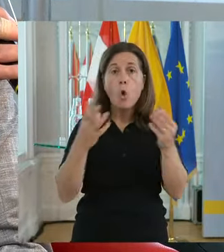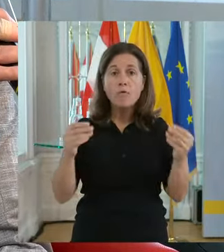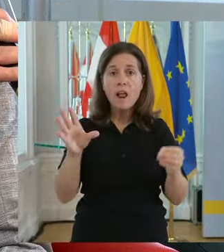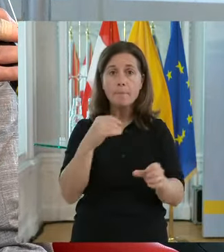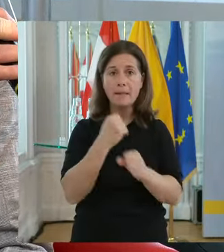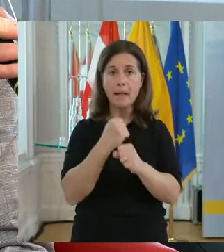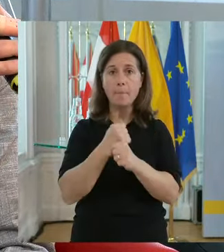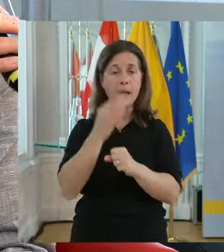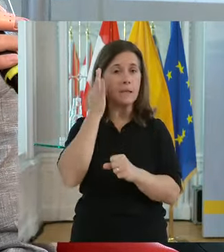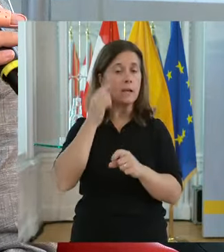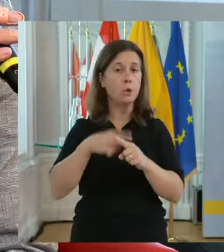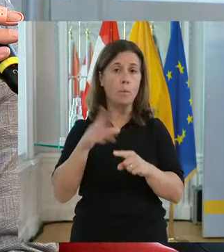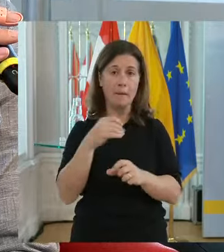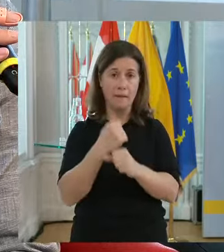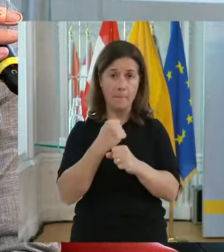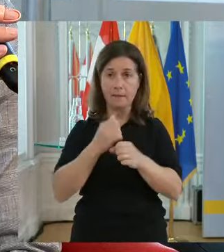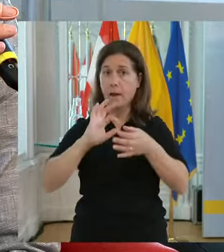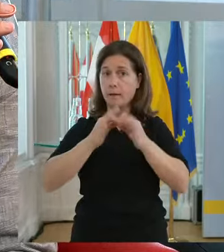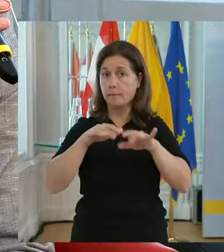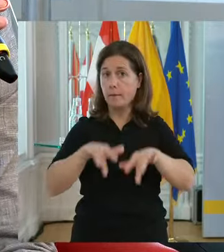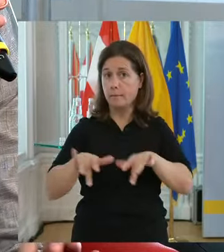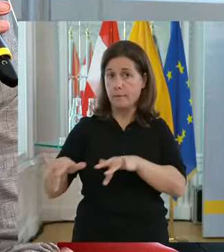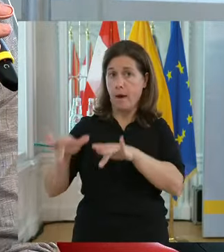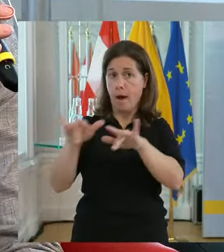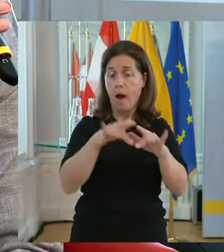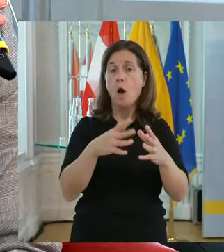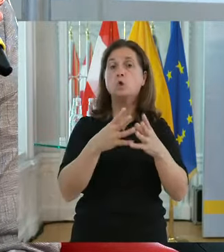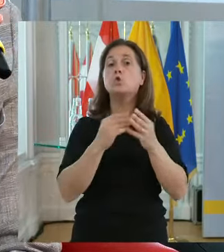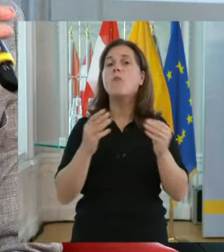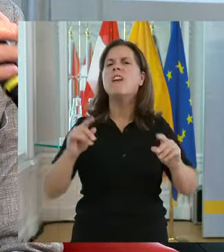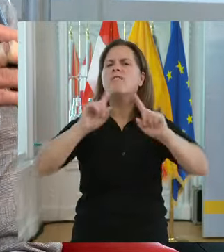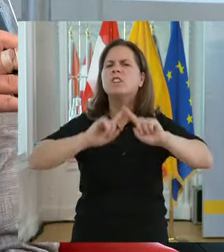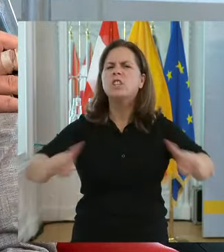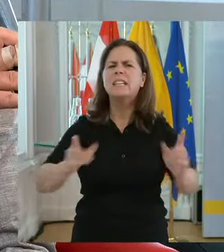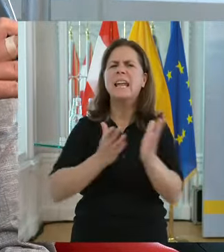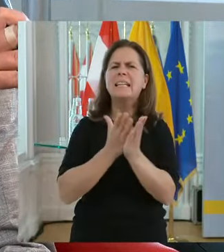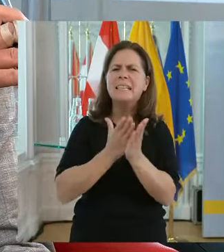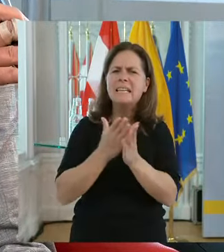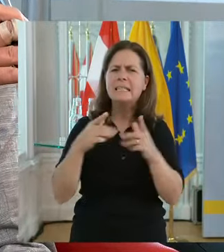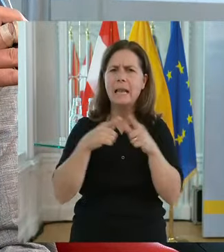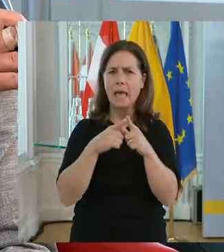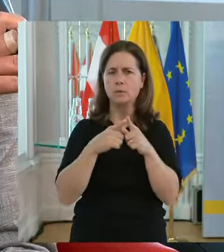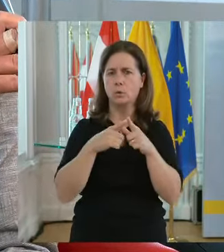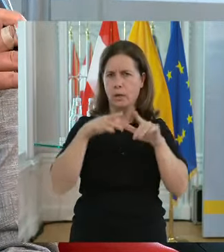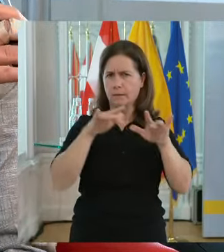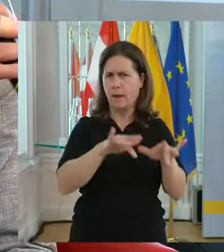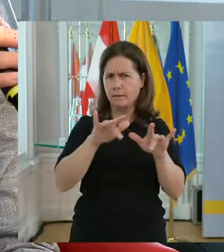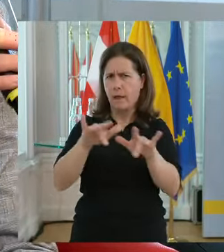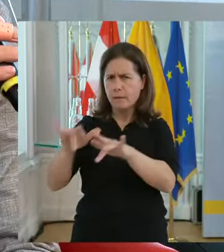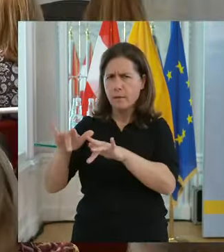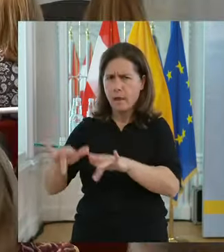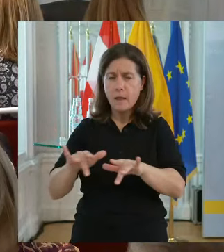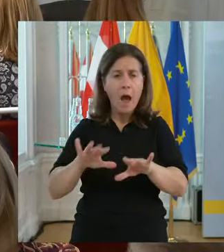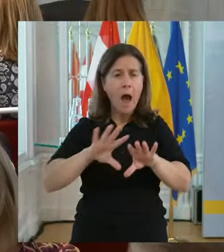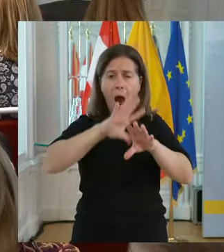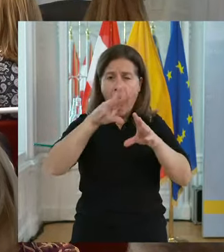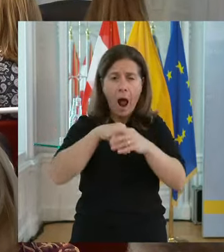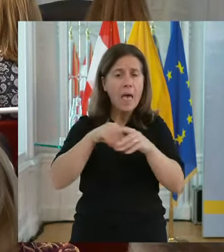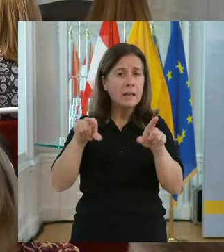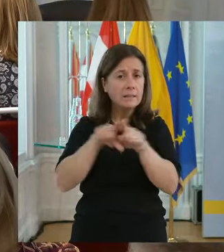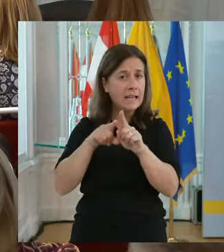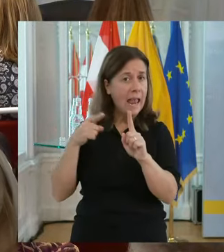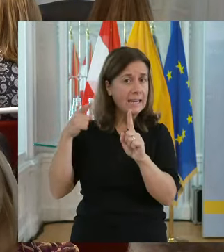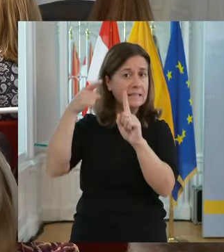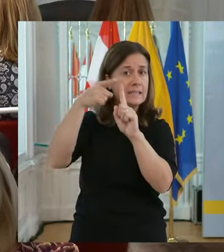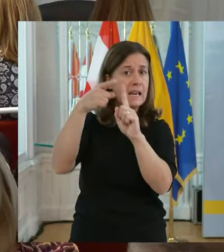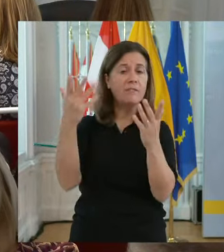und Mitarbeitern in Kärnten aufgestellt sind, mit so vielen verschiedenen Dienstleistungen aufgestellt sind, die alle dasselbe Ziel verfolgen, nämlich